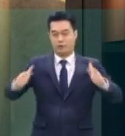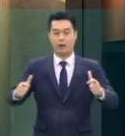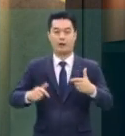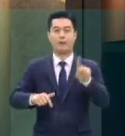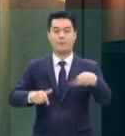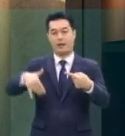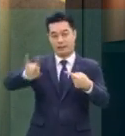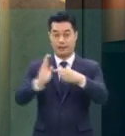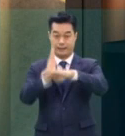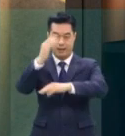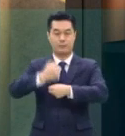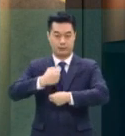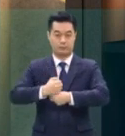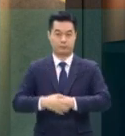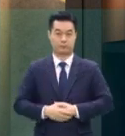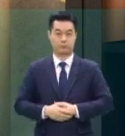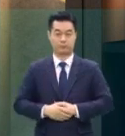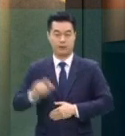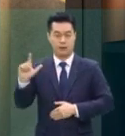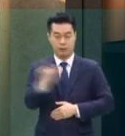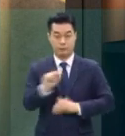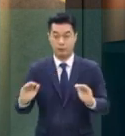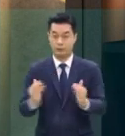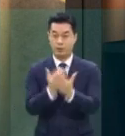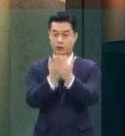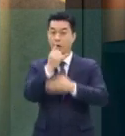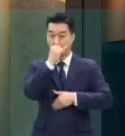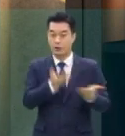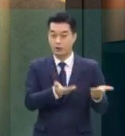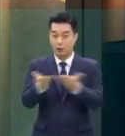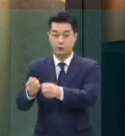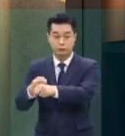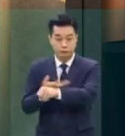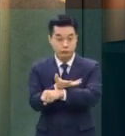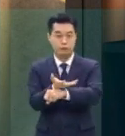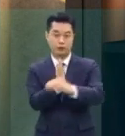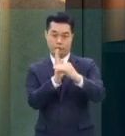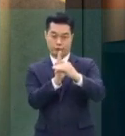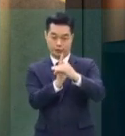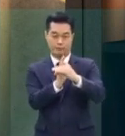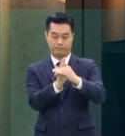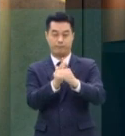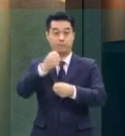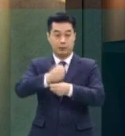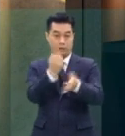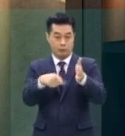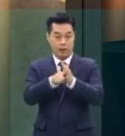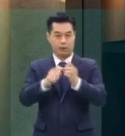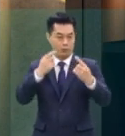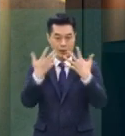씁니다 급성장하고 있는 서비스 수출을 주력 수출 상품화하기 위한 획기적